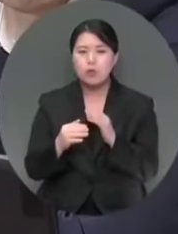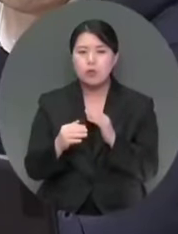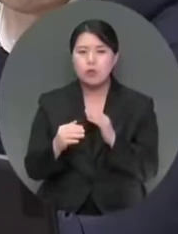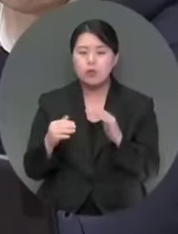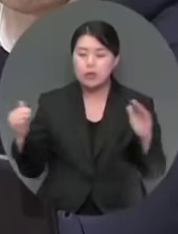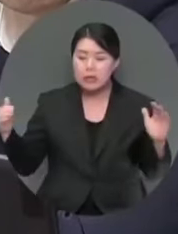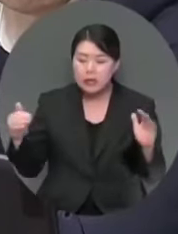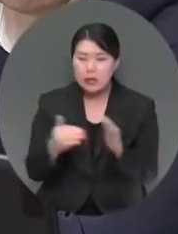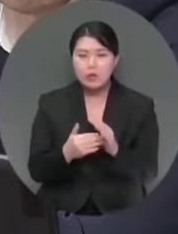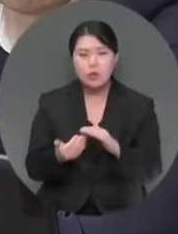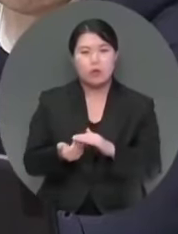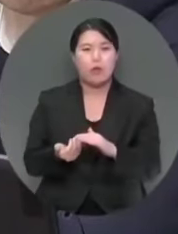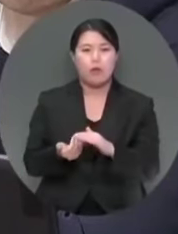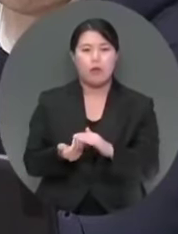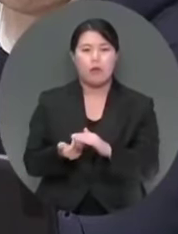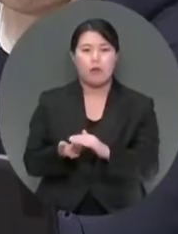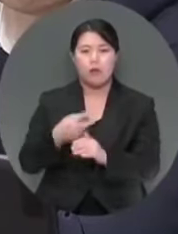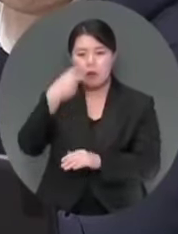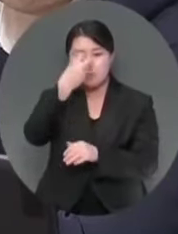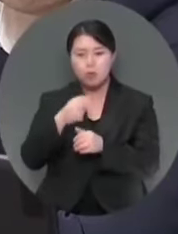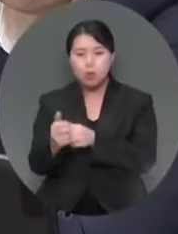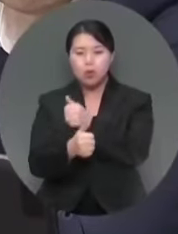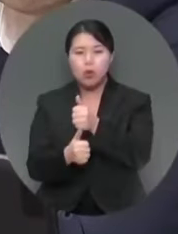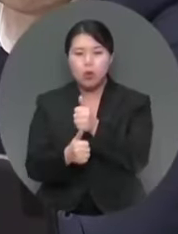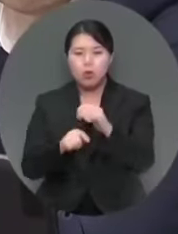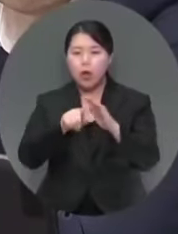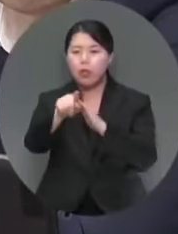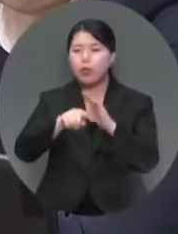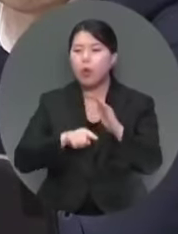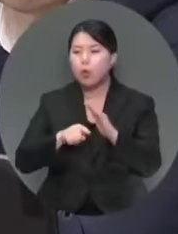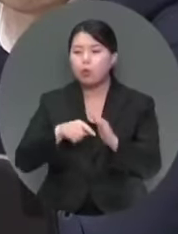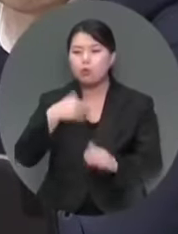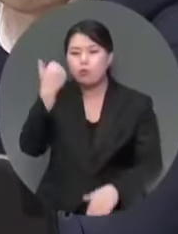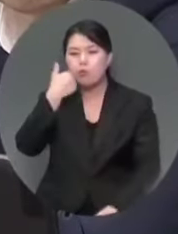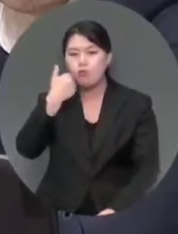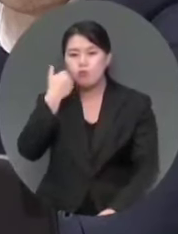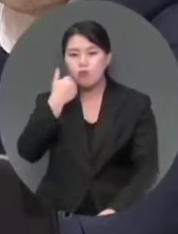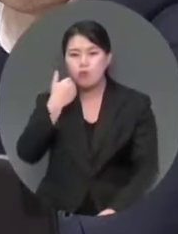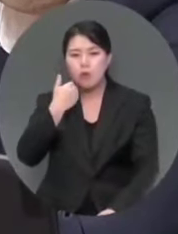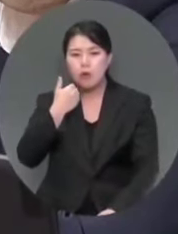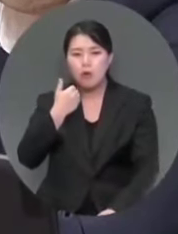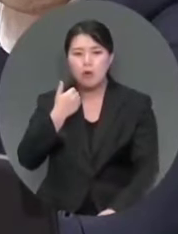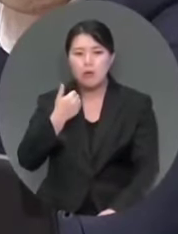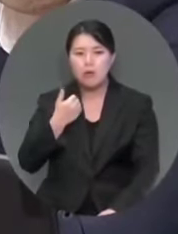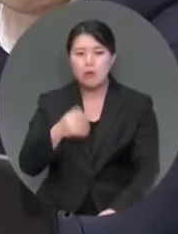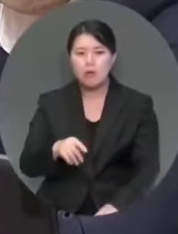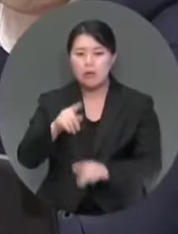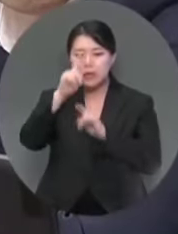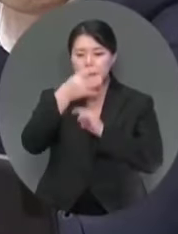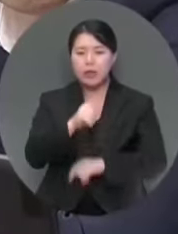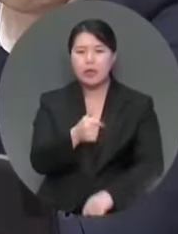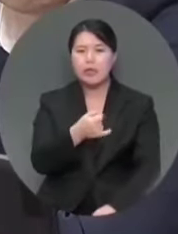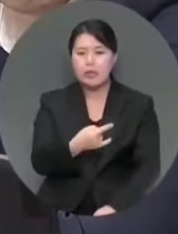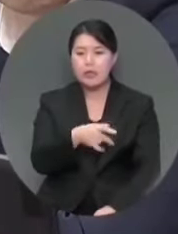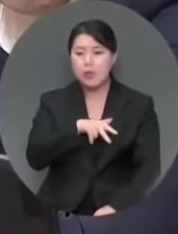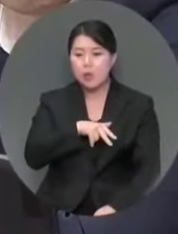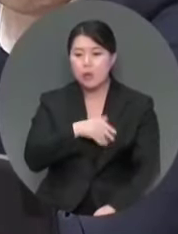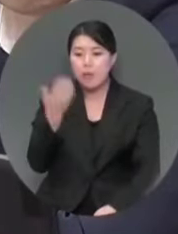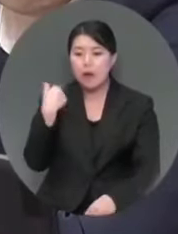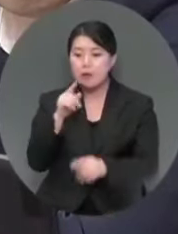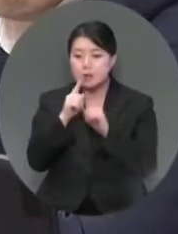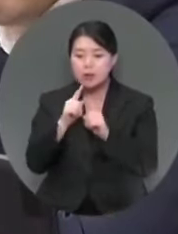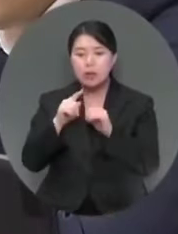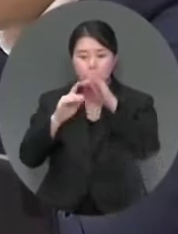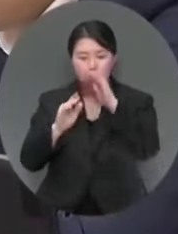끝날 때까지 감사위원들 이 현황 그 이탄 의원이 말씀하신 그 내용 저희들한테 제출을 해 네,